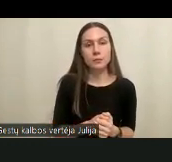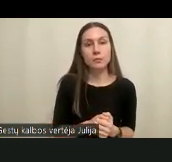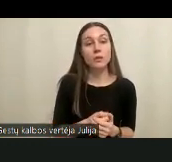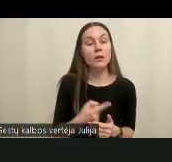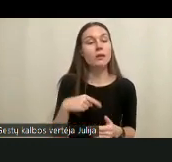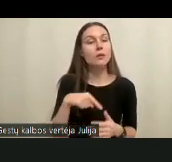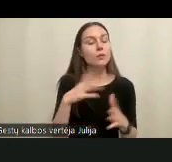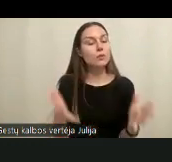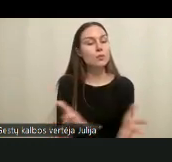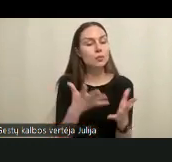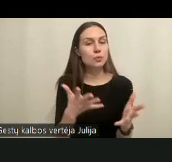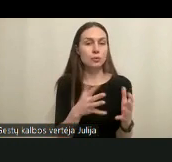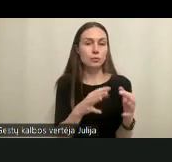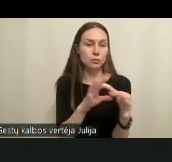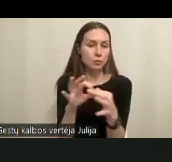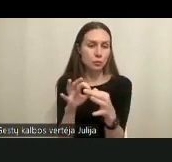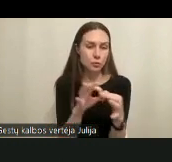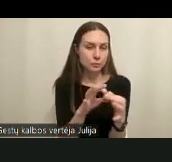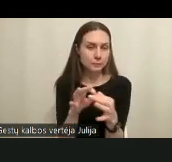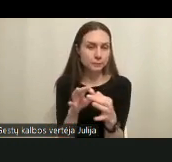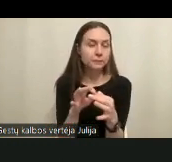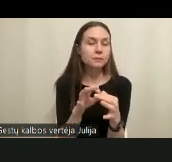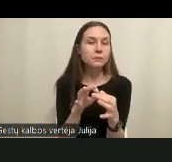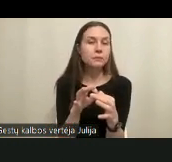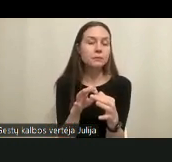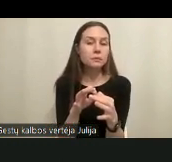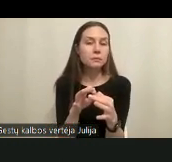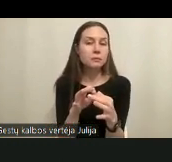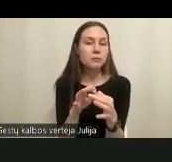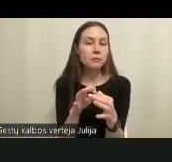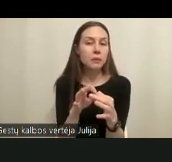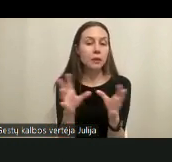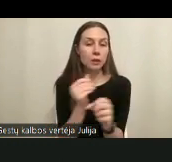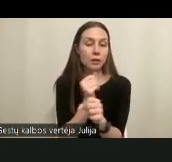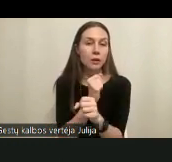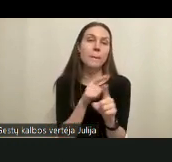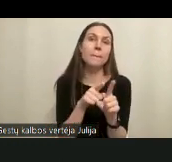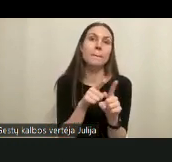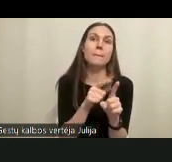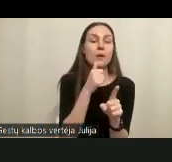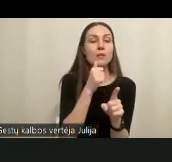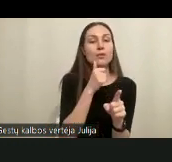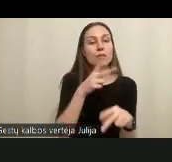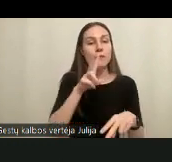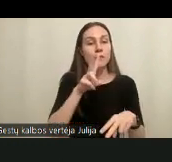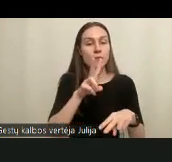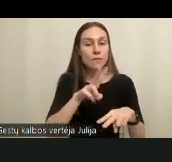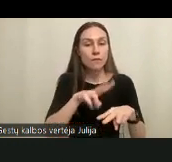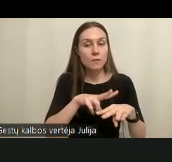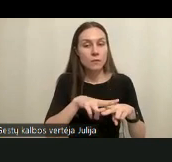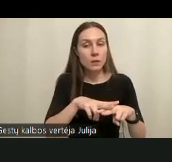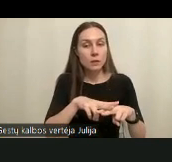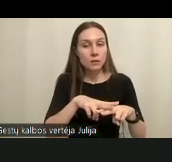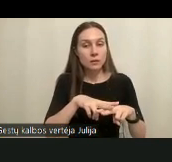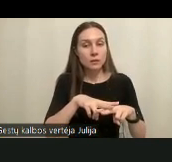skatiname bendradarbiavimą, kai jūs patogiai sitaisės nedidelėse jokiuose